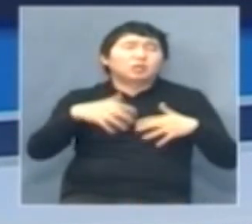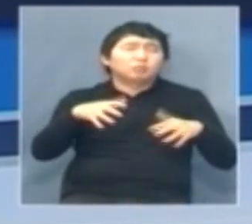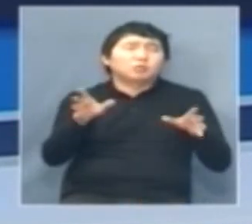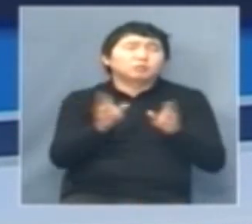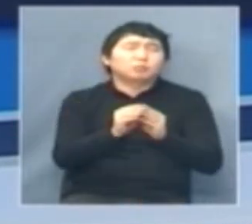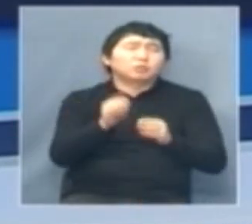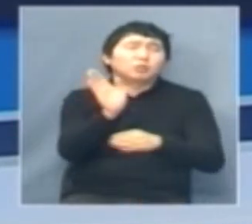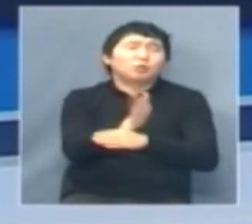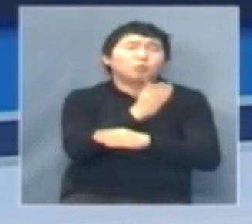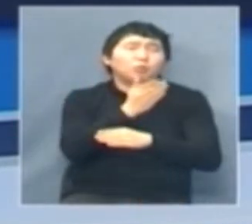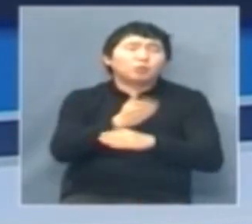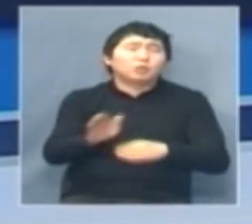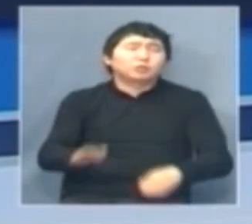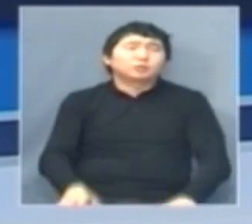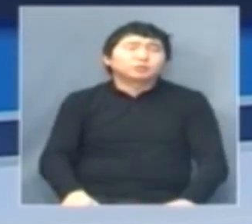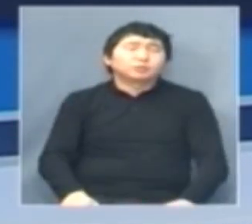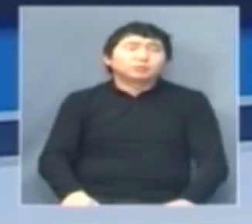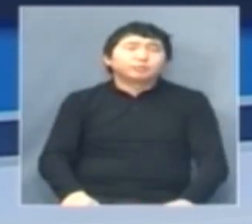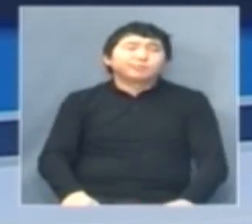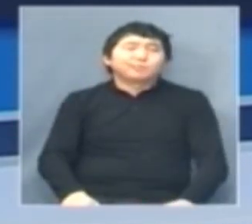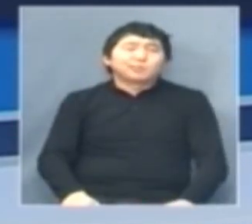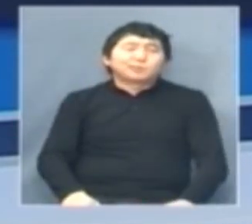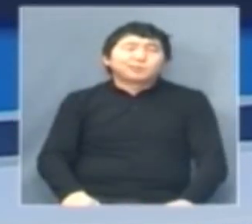и контактных зоопарков.